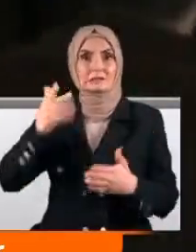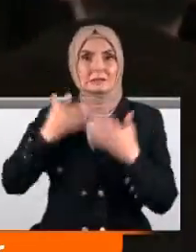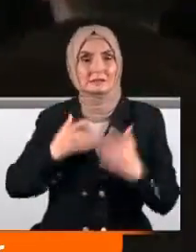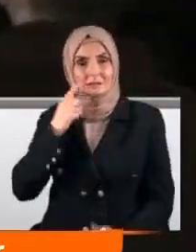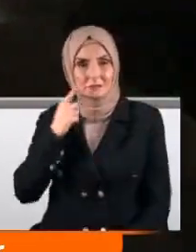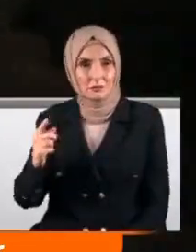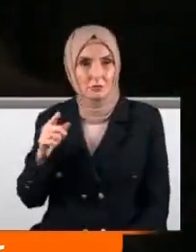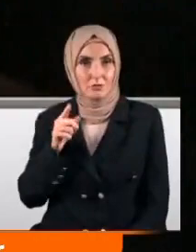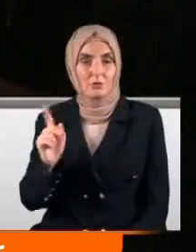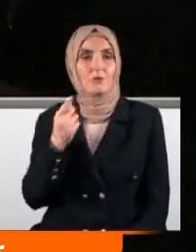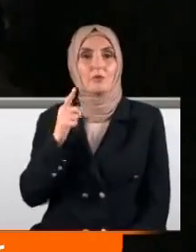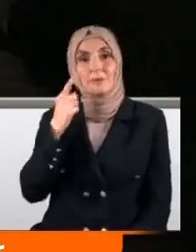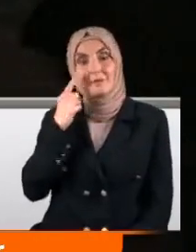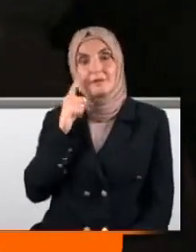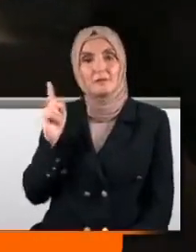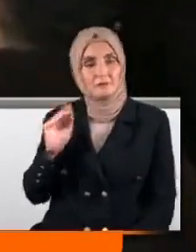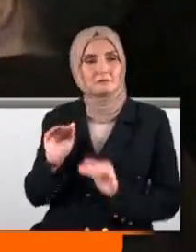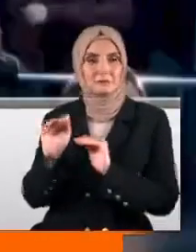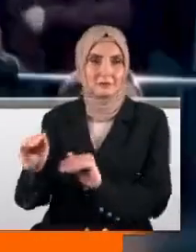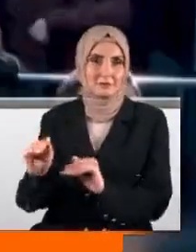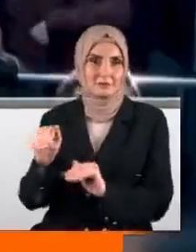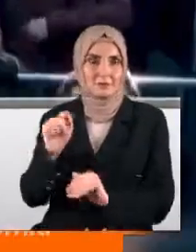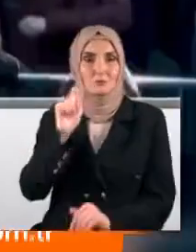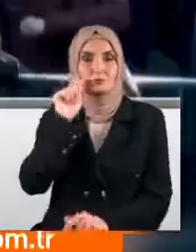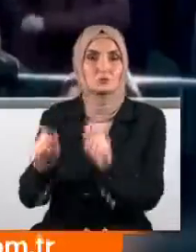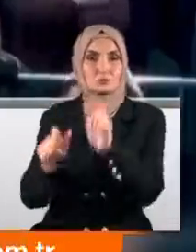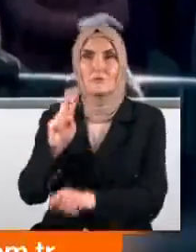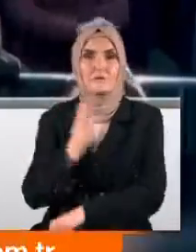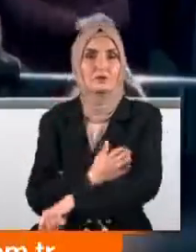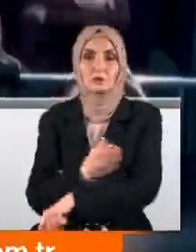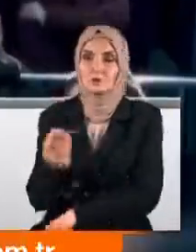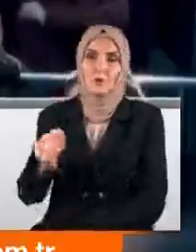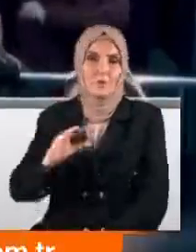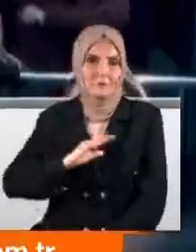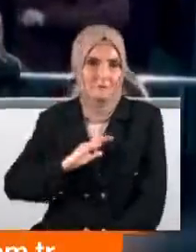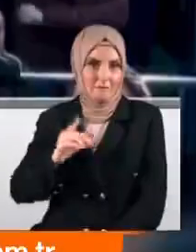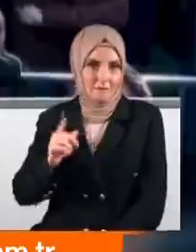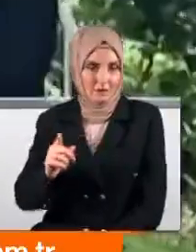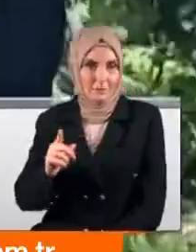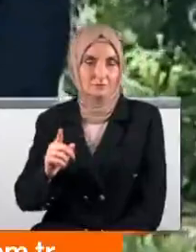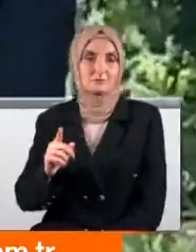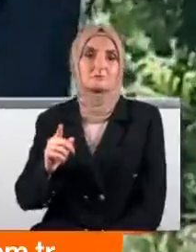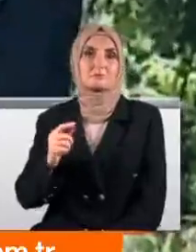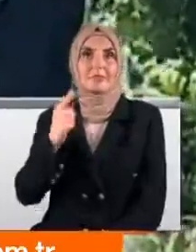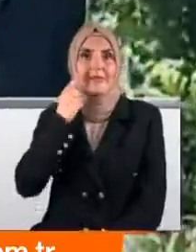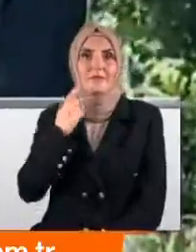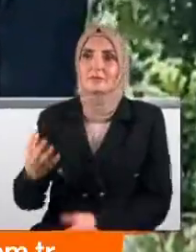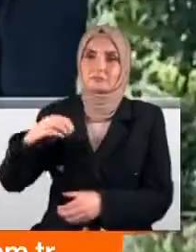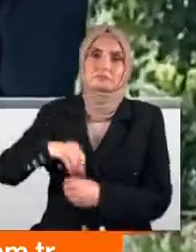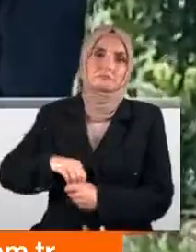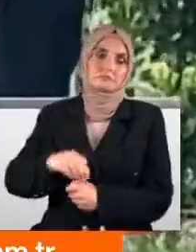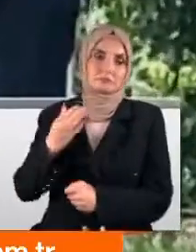ve hepsi Danimarka nüfusunun değerli bir parçası diyen Danimarka, Kur'an-ı Kerim'e yönelik saldırıları kınadı.